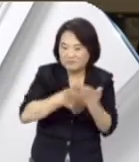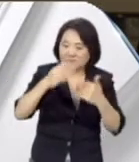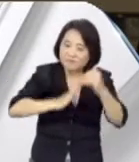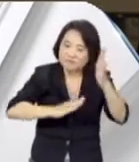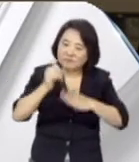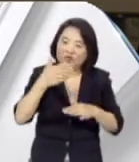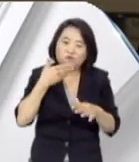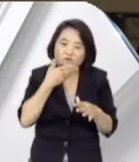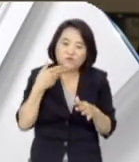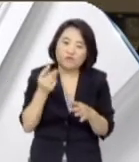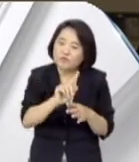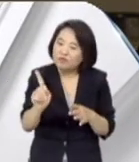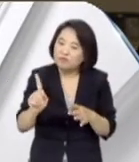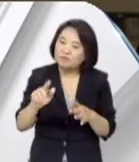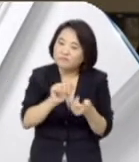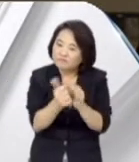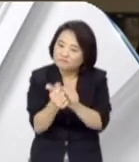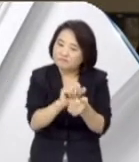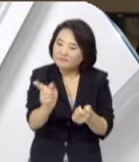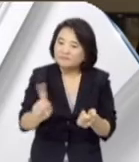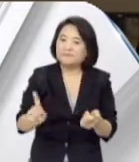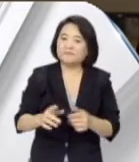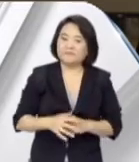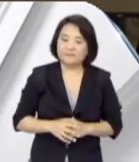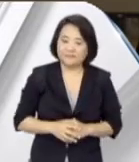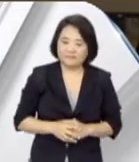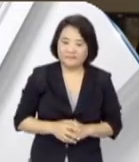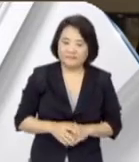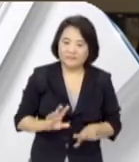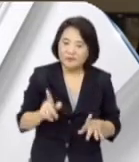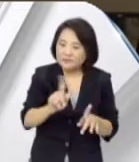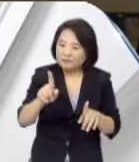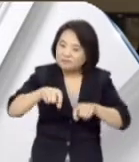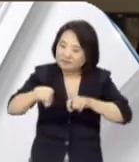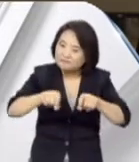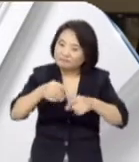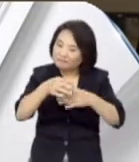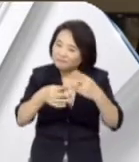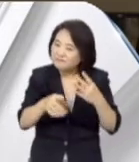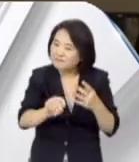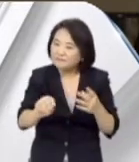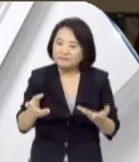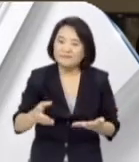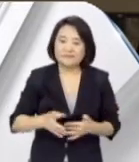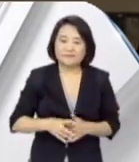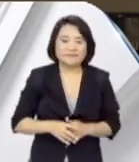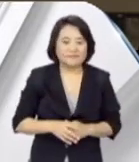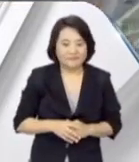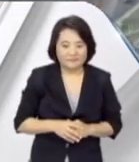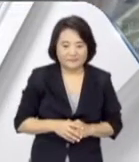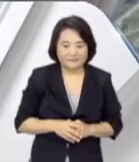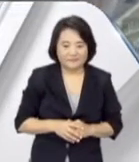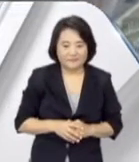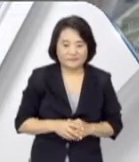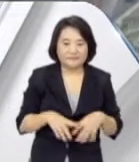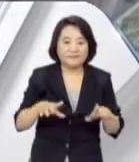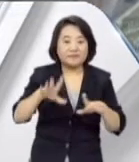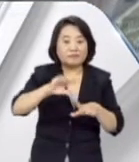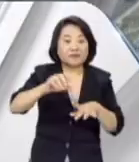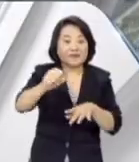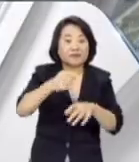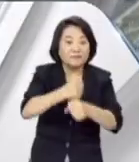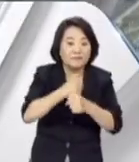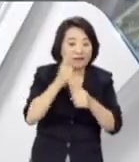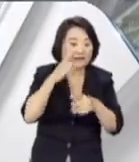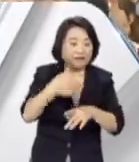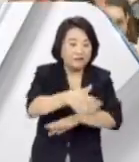能够有互惠互利的这些具体的合作的案例。 在巴拿马加哈参